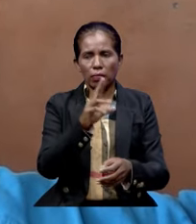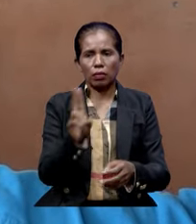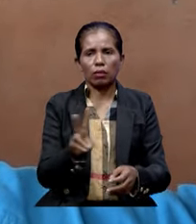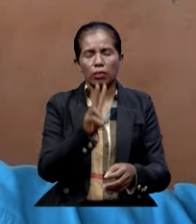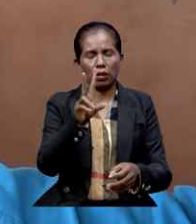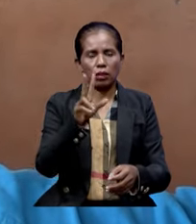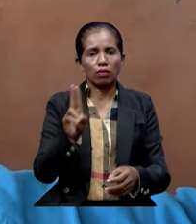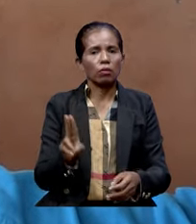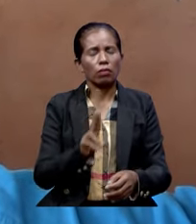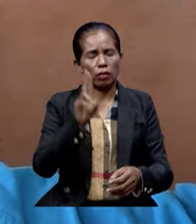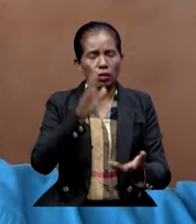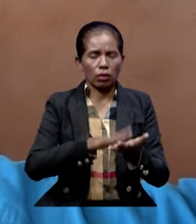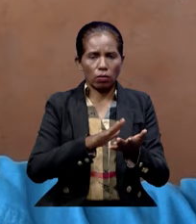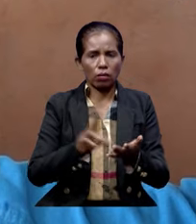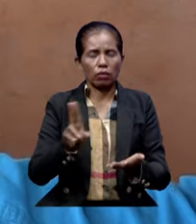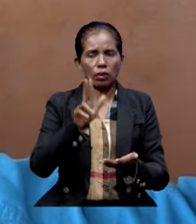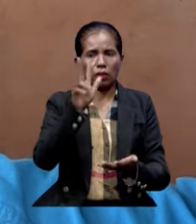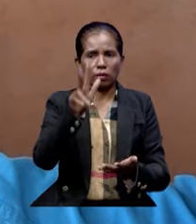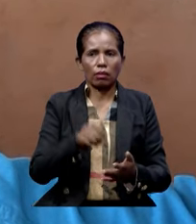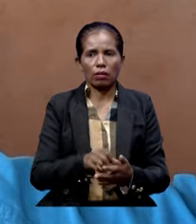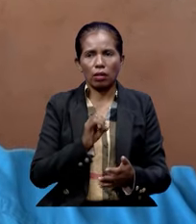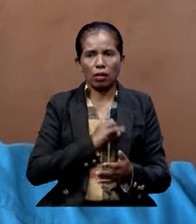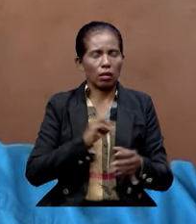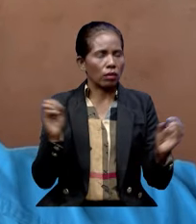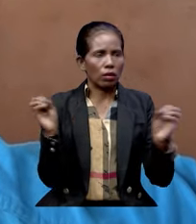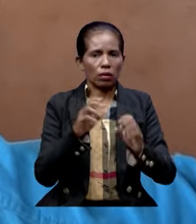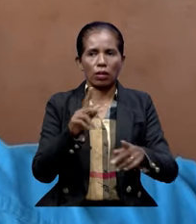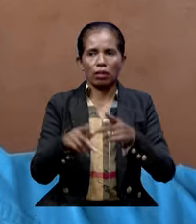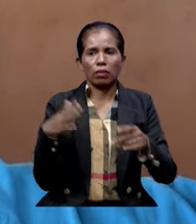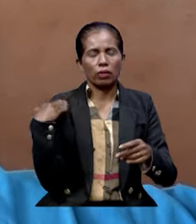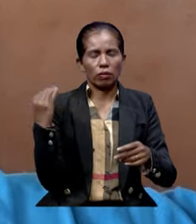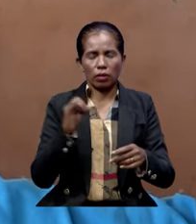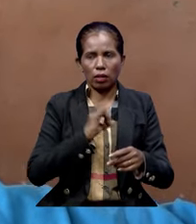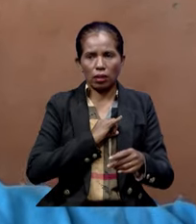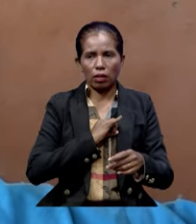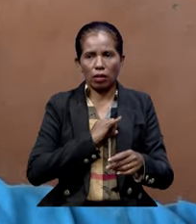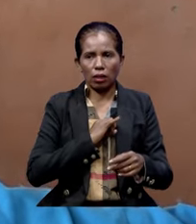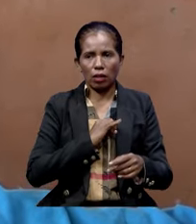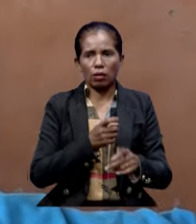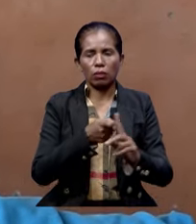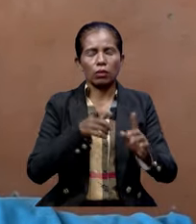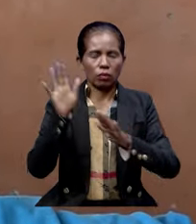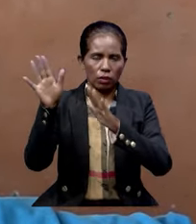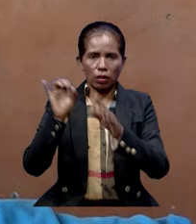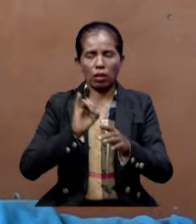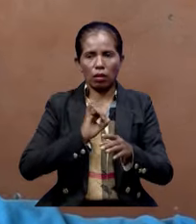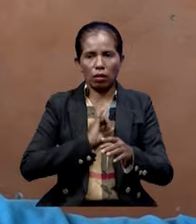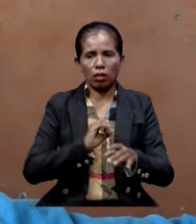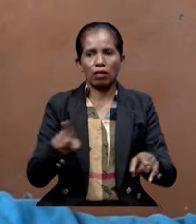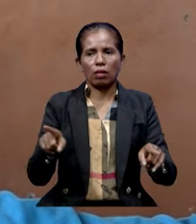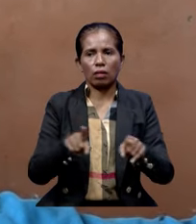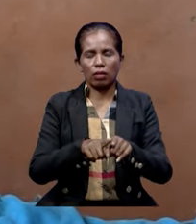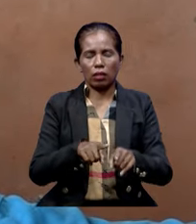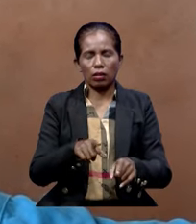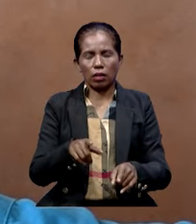tolu. Lebe Allah saya mau ambil job yang mesti phone tambah nudar